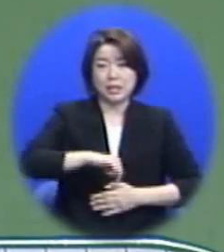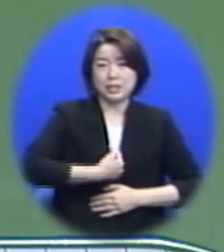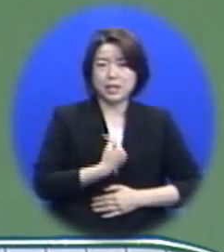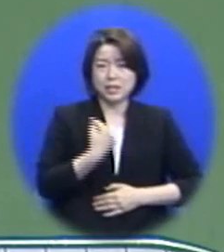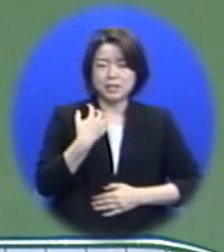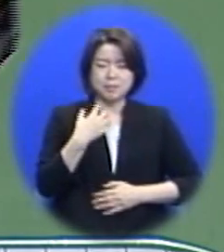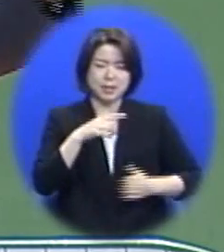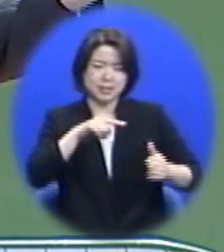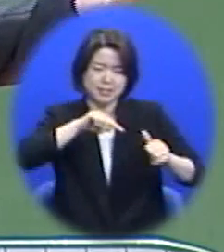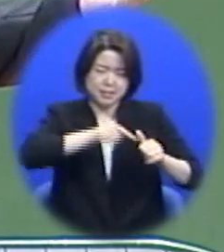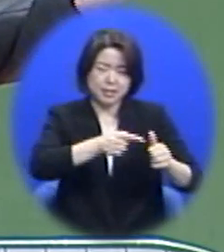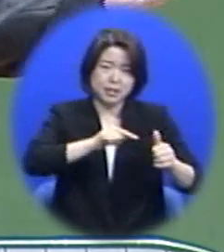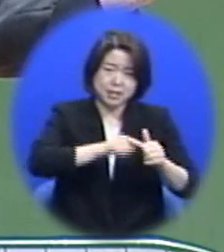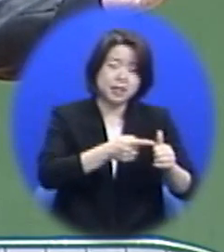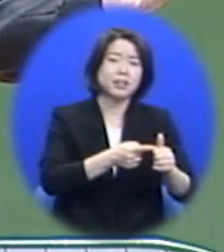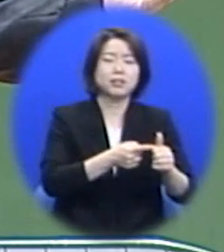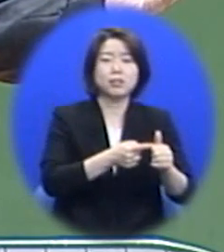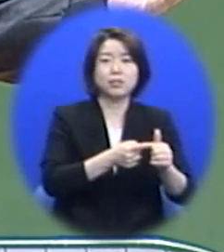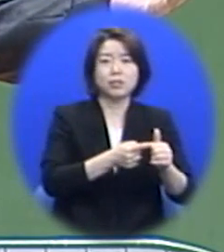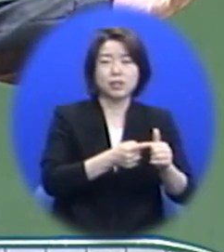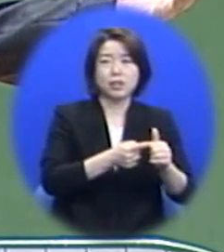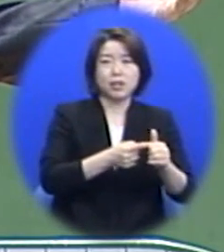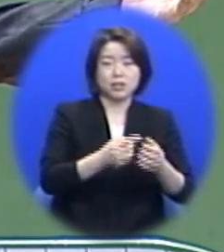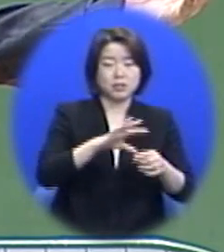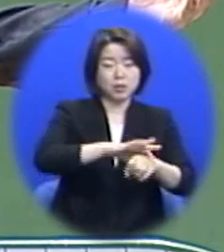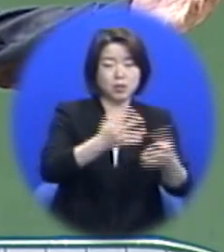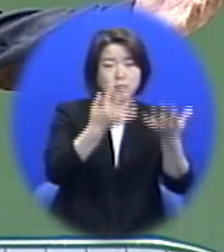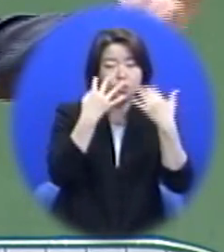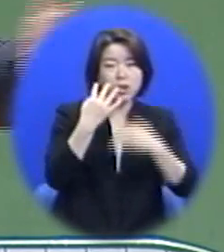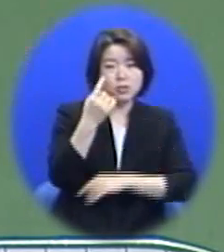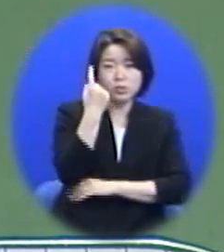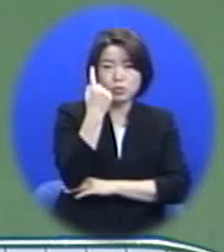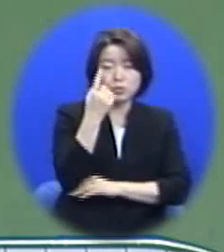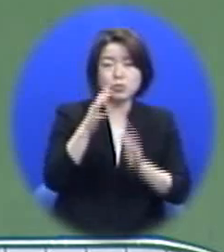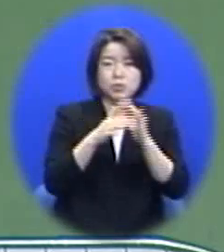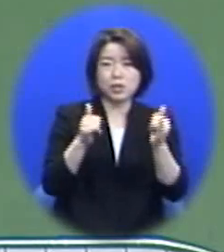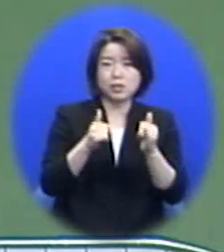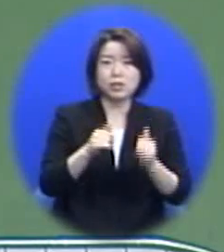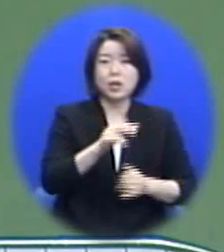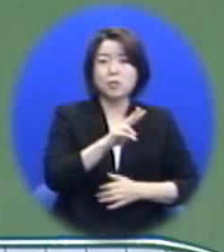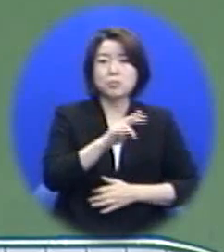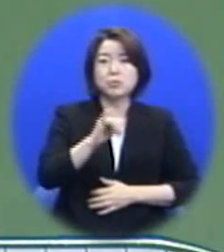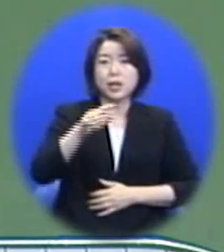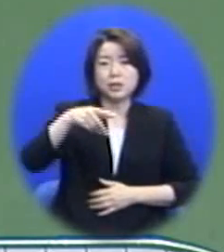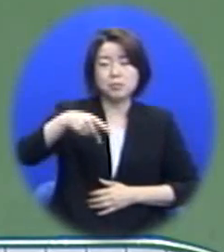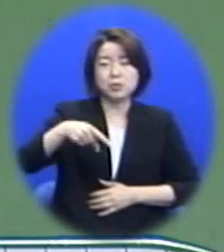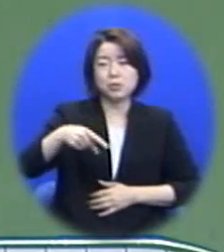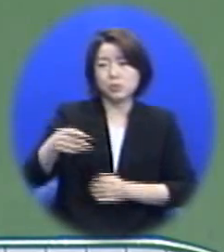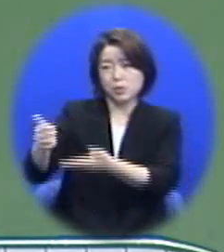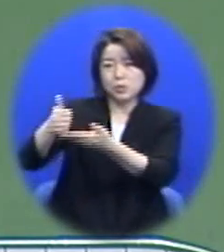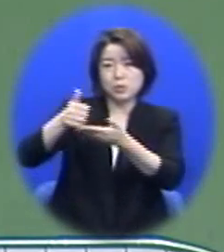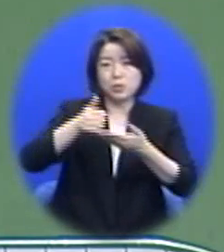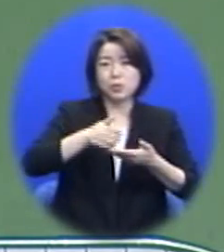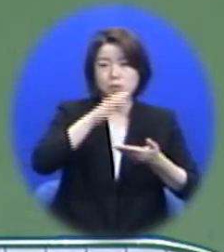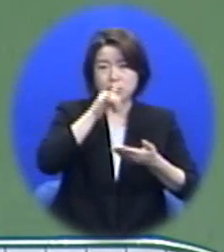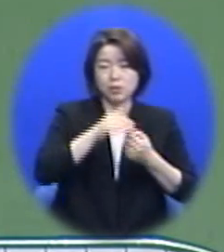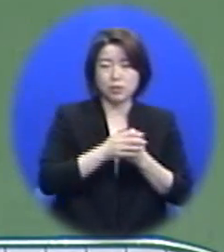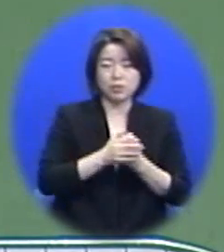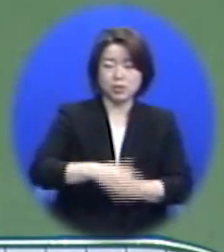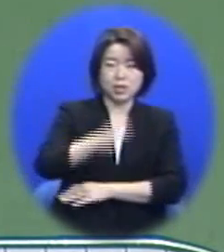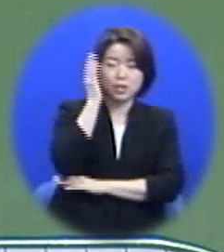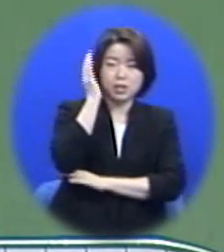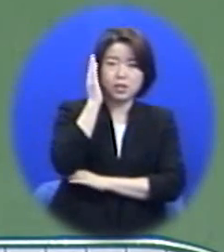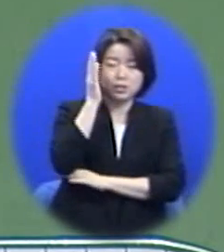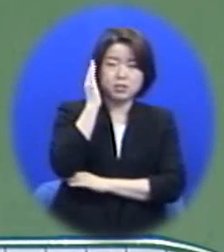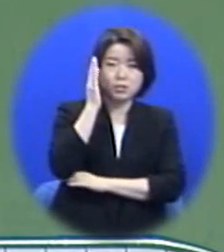간수를 VIP 초청을 했습니다 그리고 자기가 대통령 연설을 하려고 나설 때